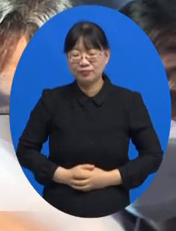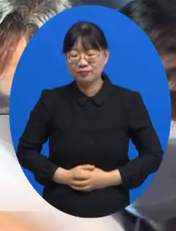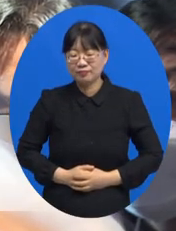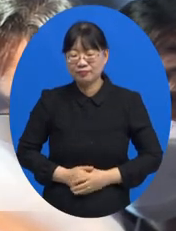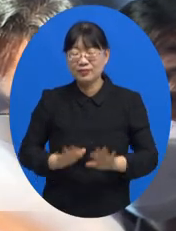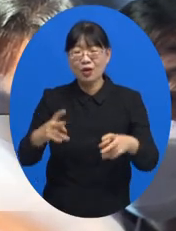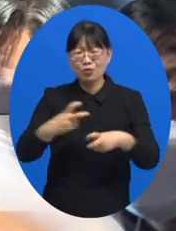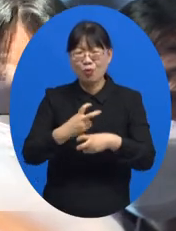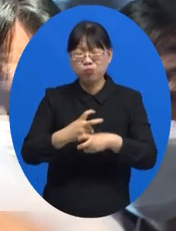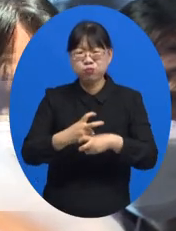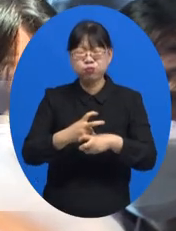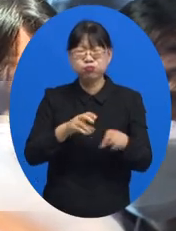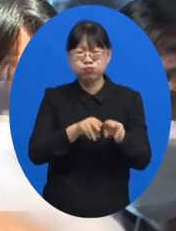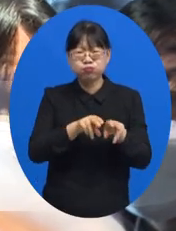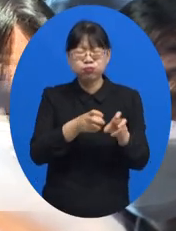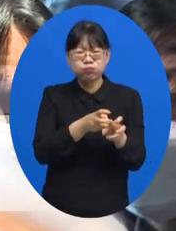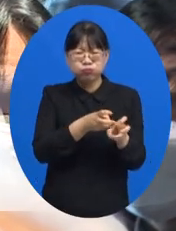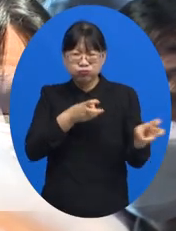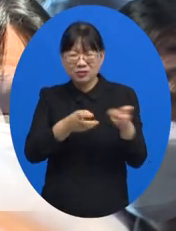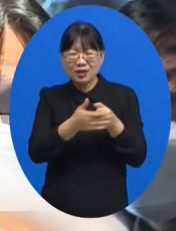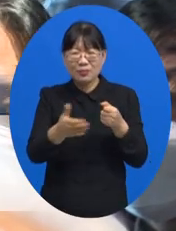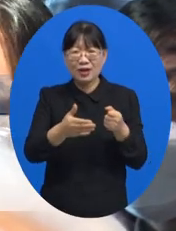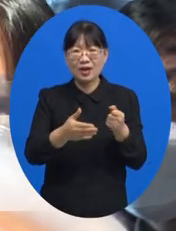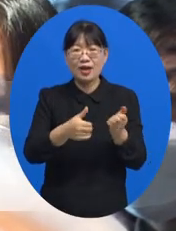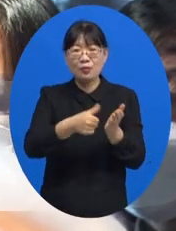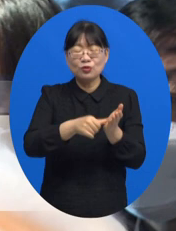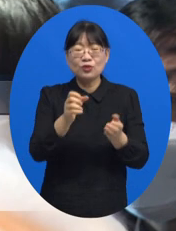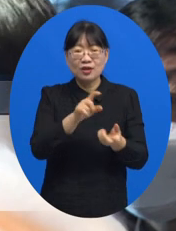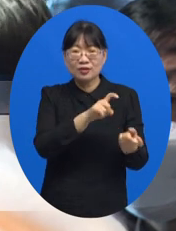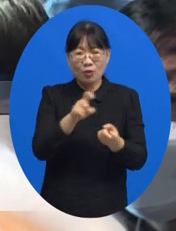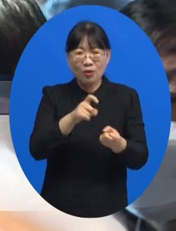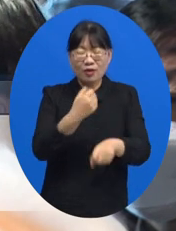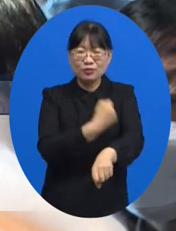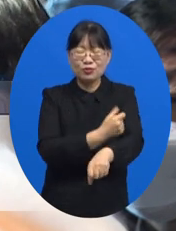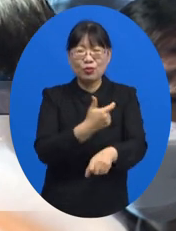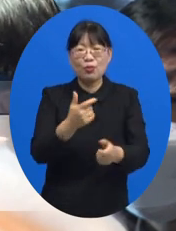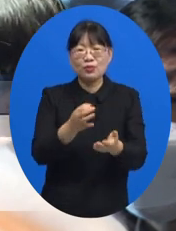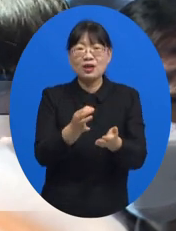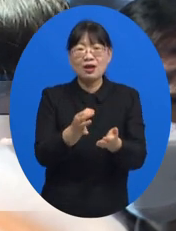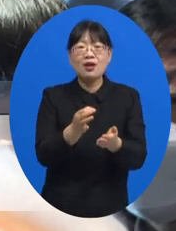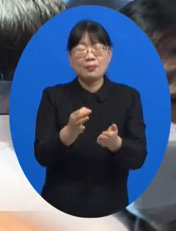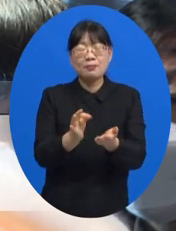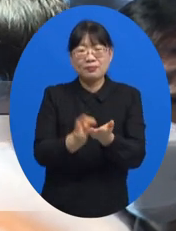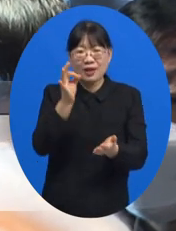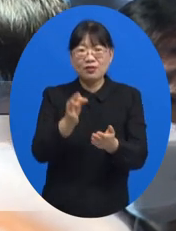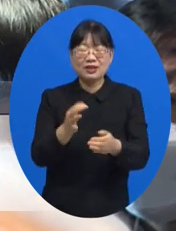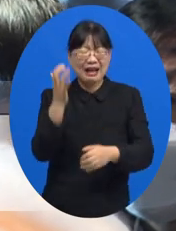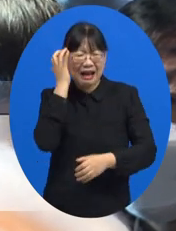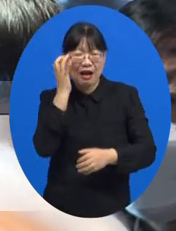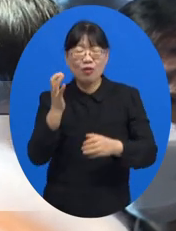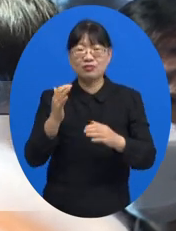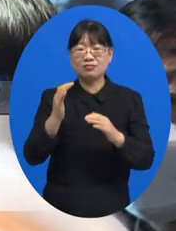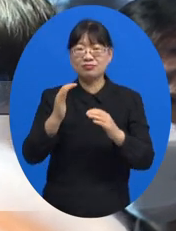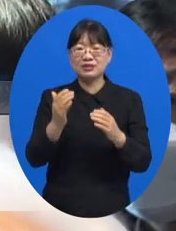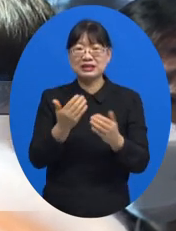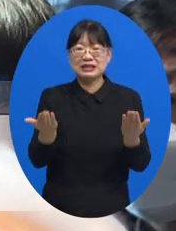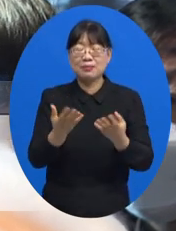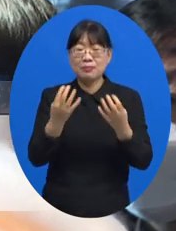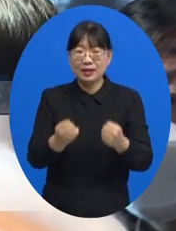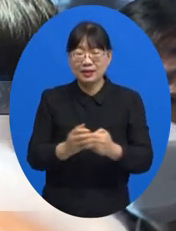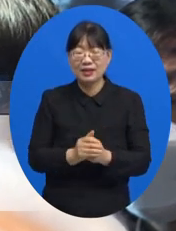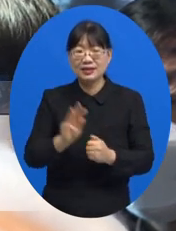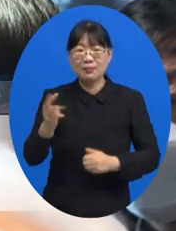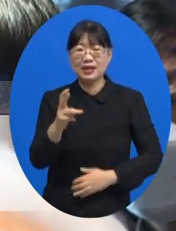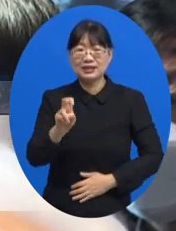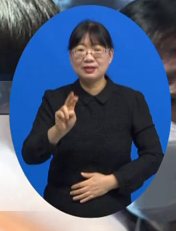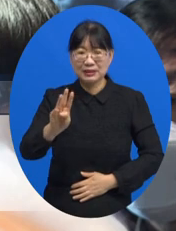곁은 태정 때문에 물류비도 굉장히 대등되고 증대가 되고 애로상이 굉장히 많습니다 그래서 322번